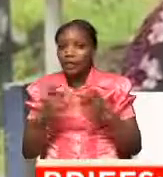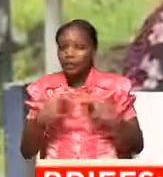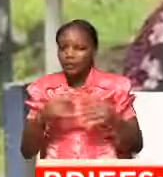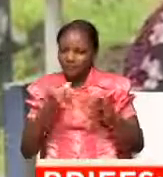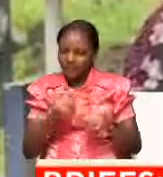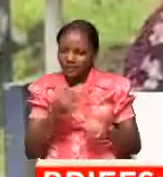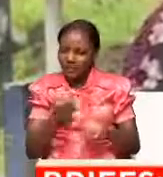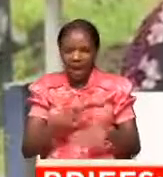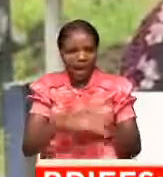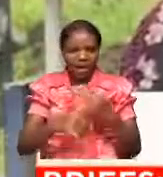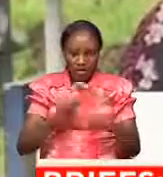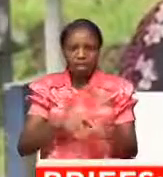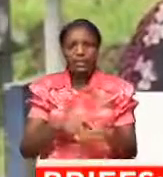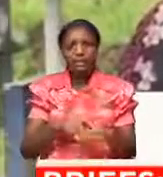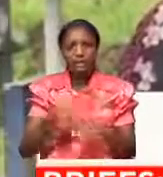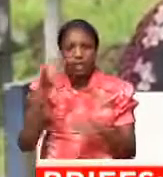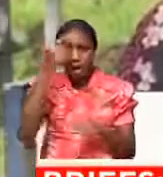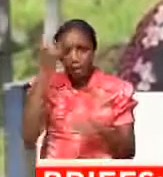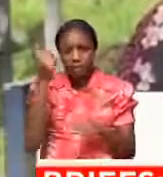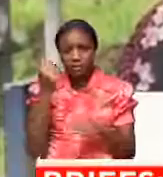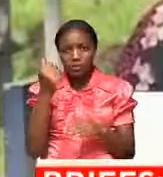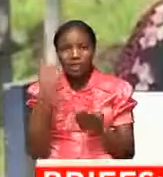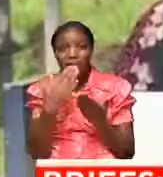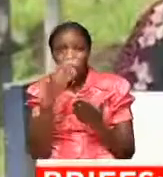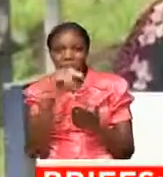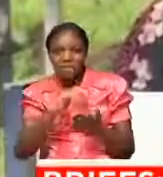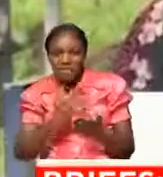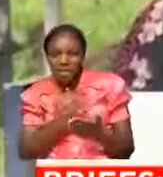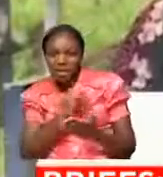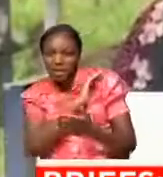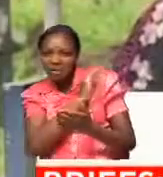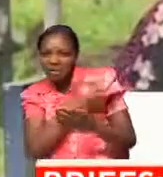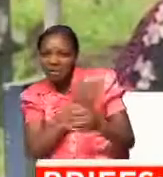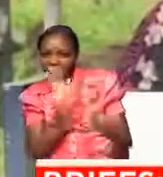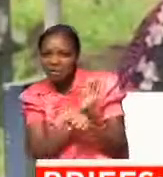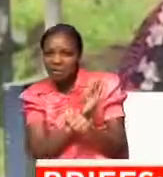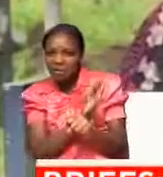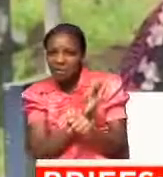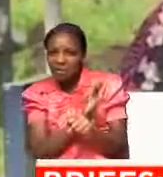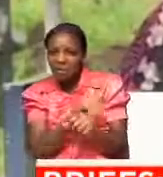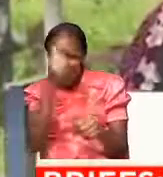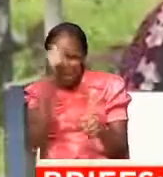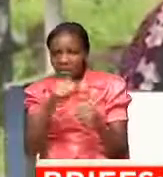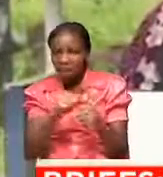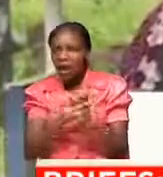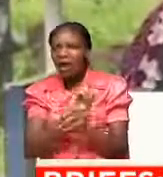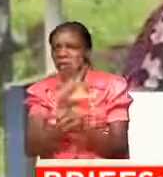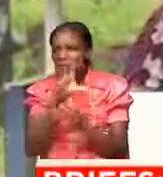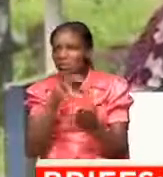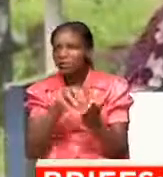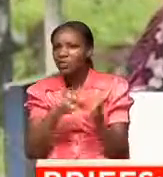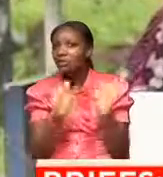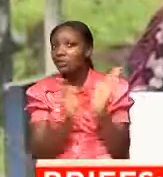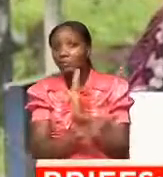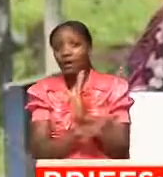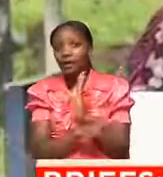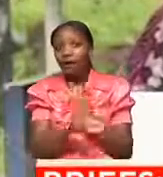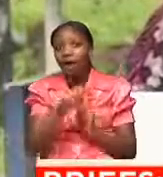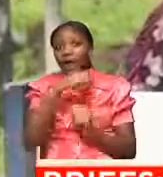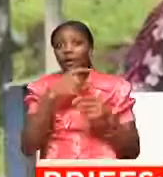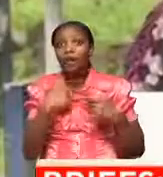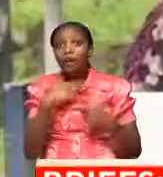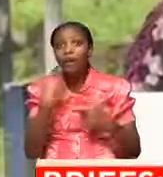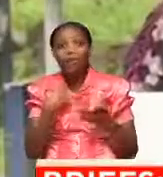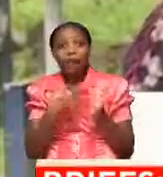nyumba, kwa sababu usijione una nguvu sana. Corona iko namna hii. Kuna watu wako na symptomatic